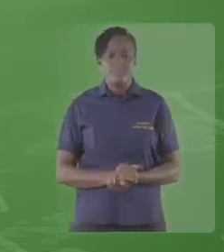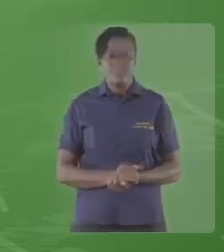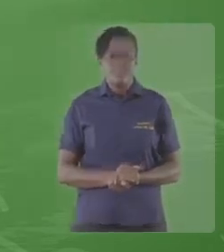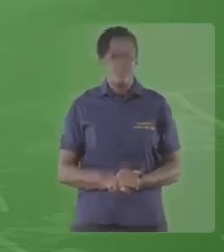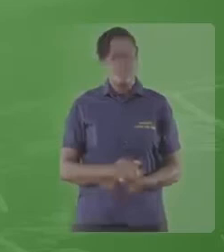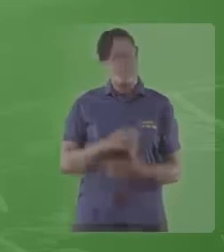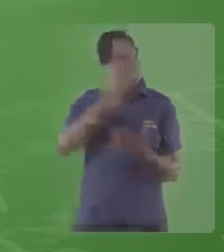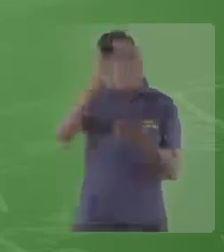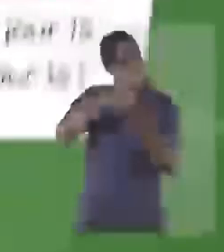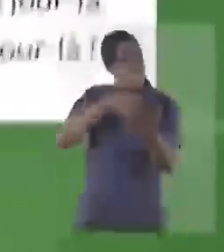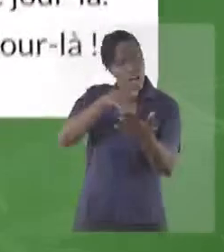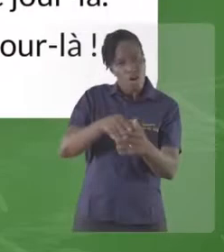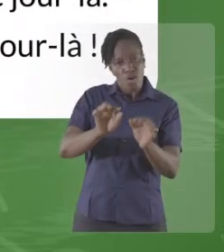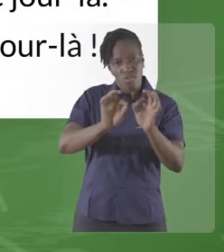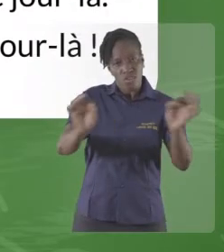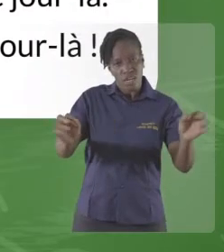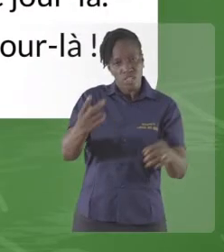Relisons la phrase 2.